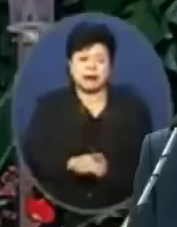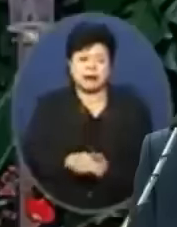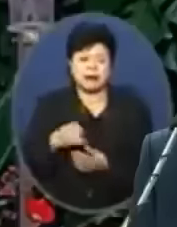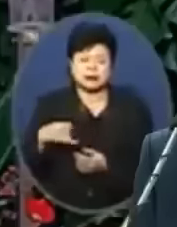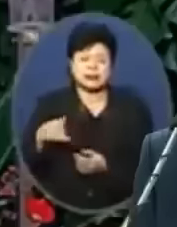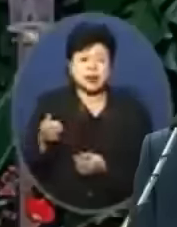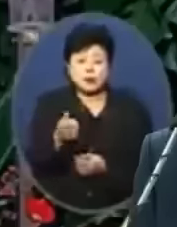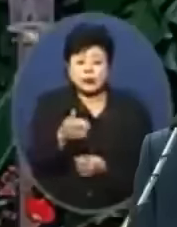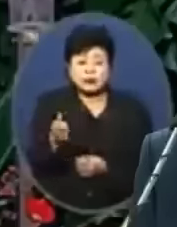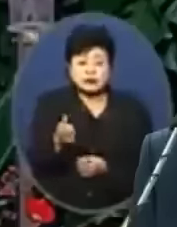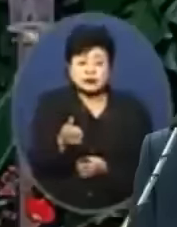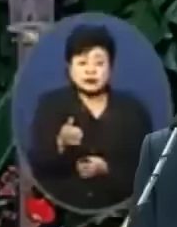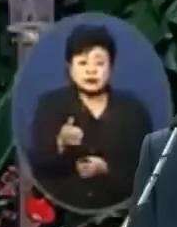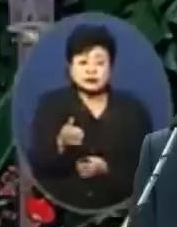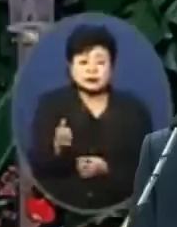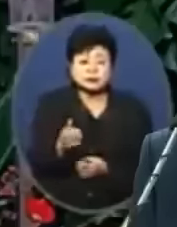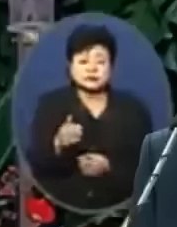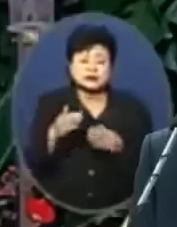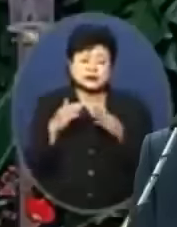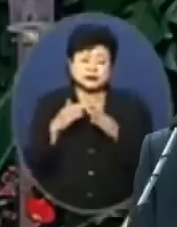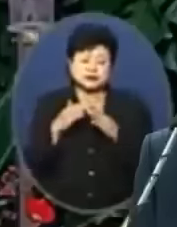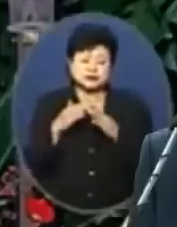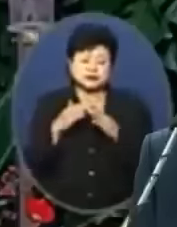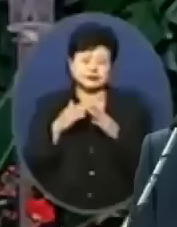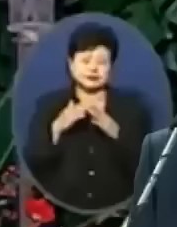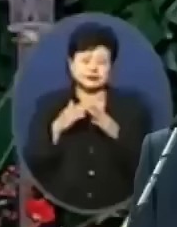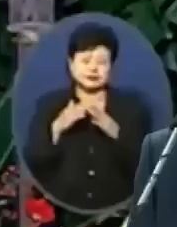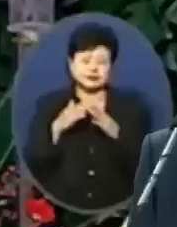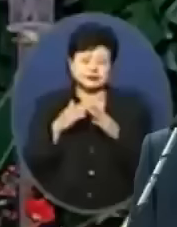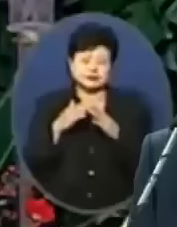아이들이 없는 텅 빈 집에